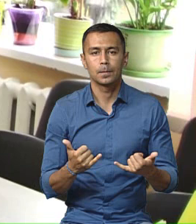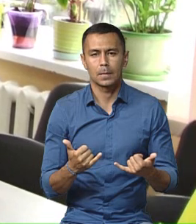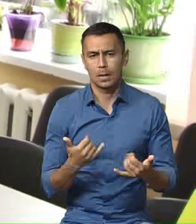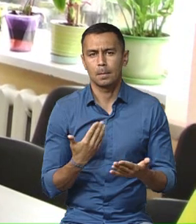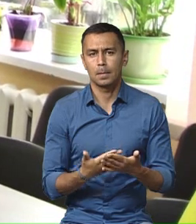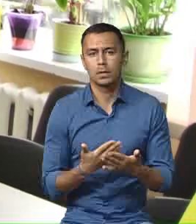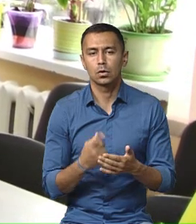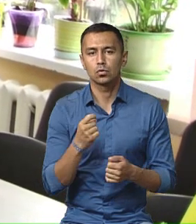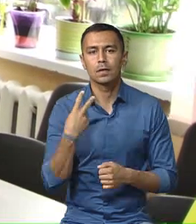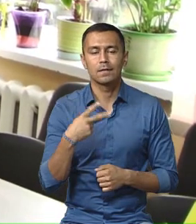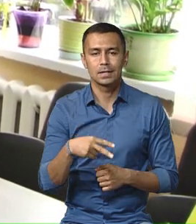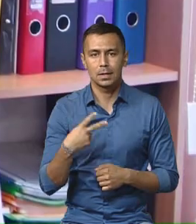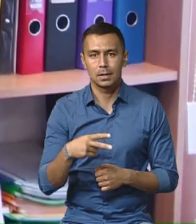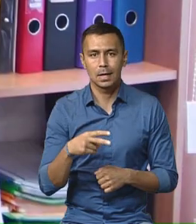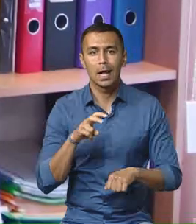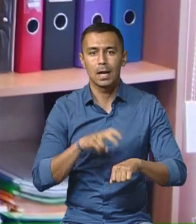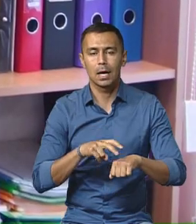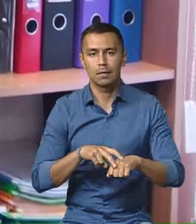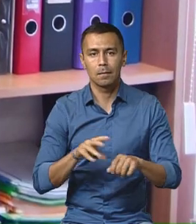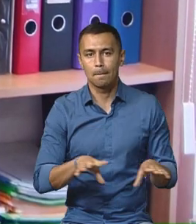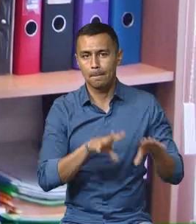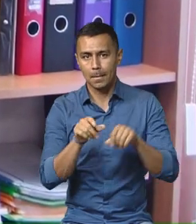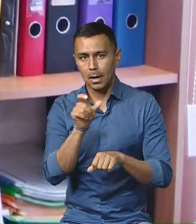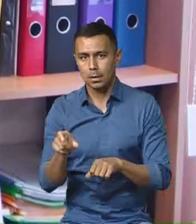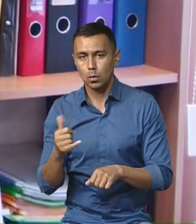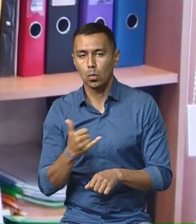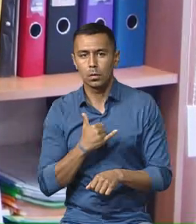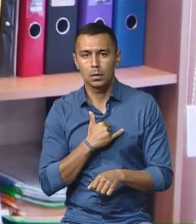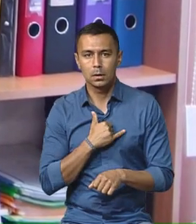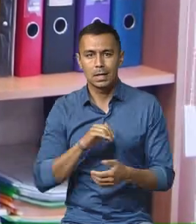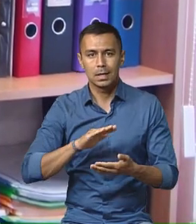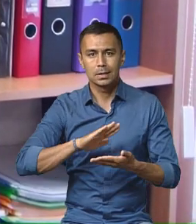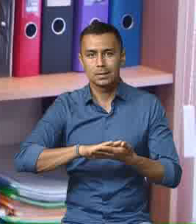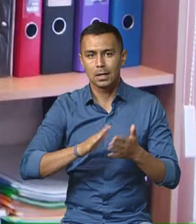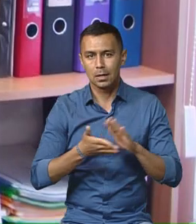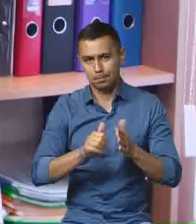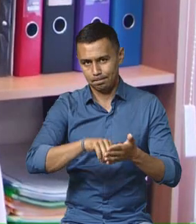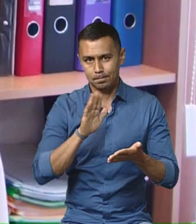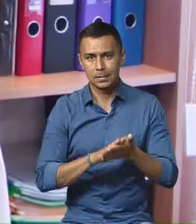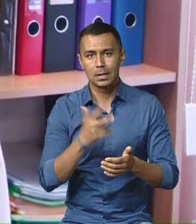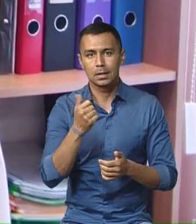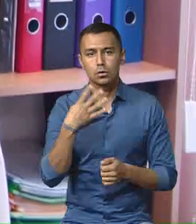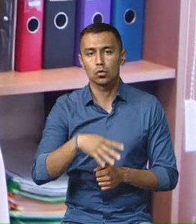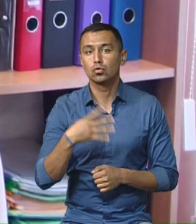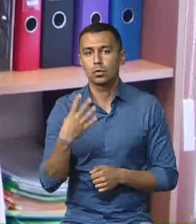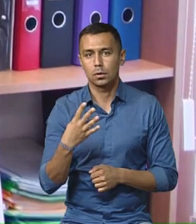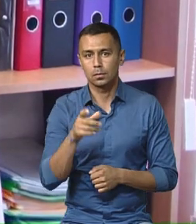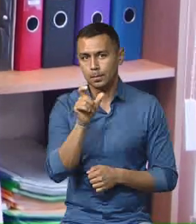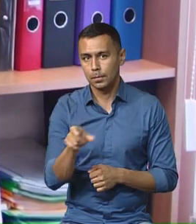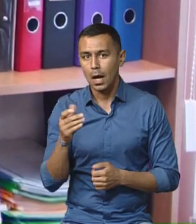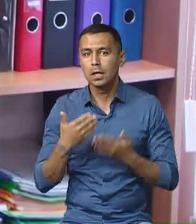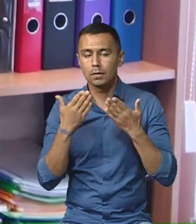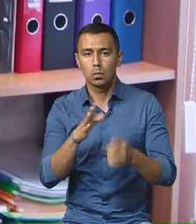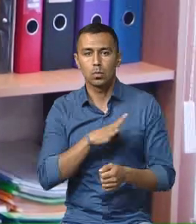близько 120 лікарів. Переселенцями у нас задекларовано 344. А звернень